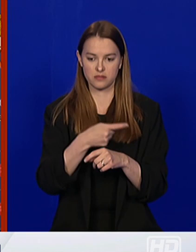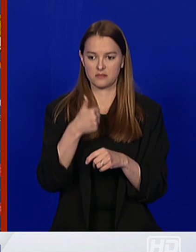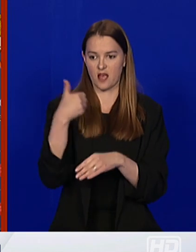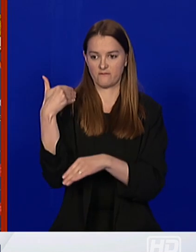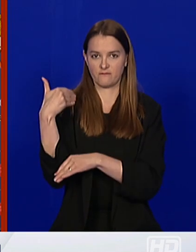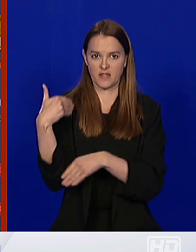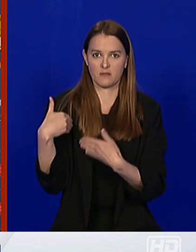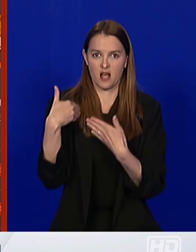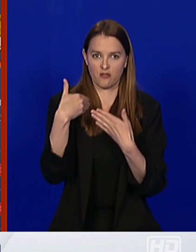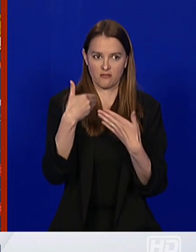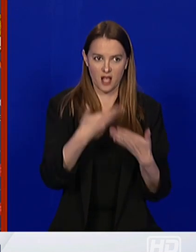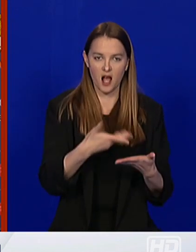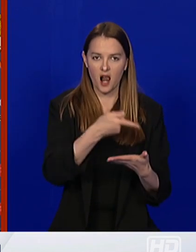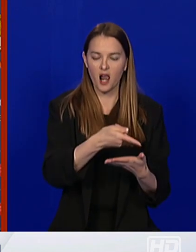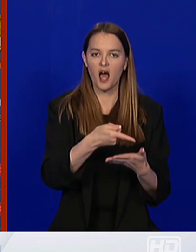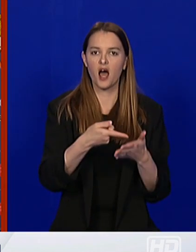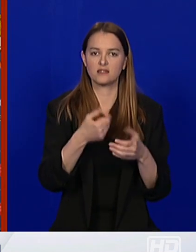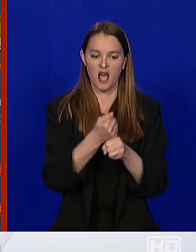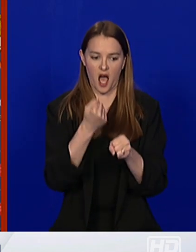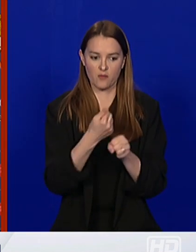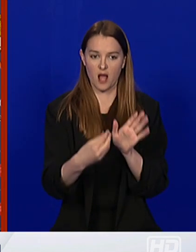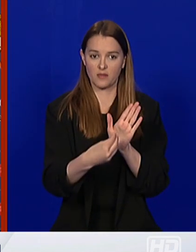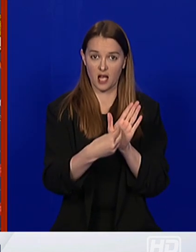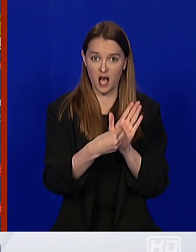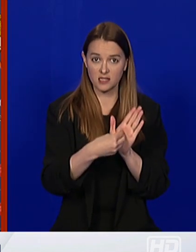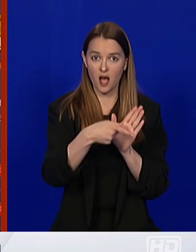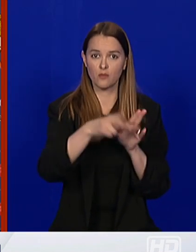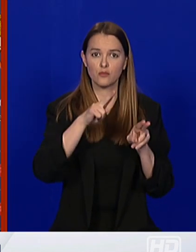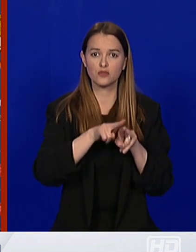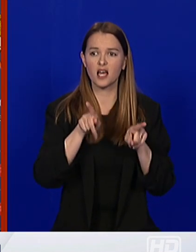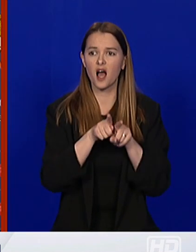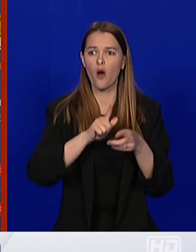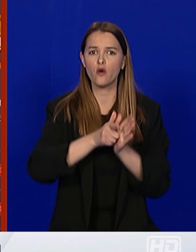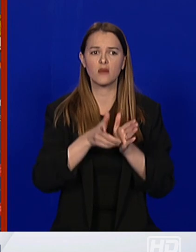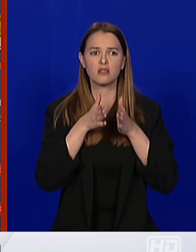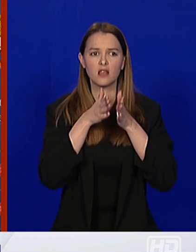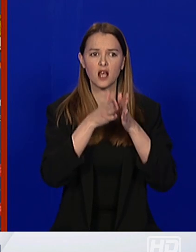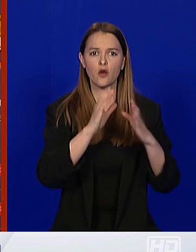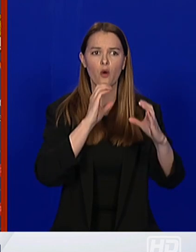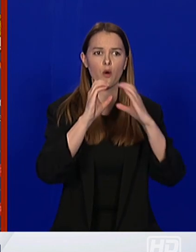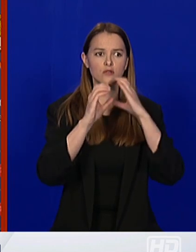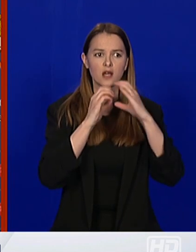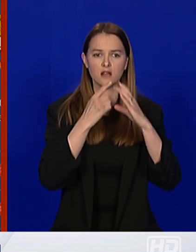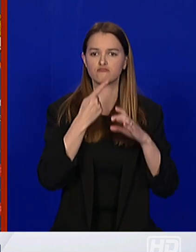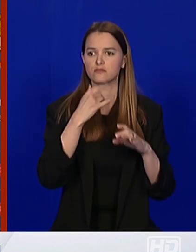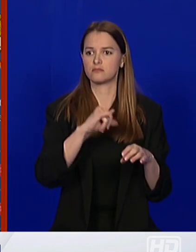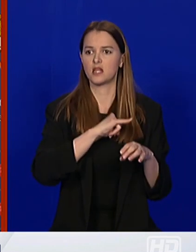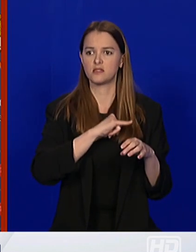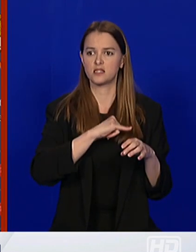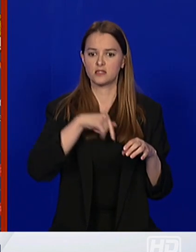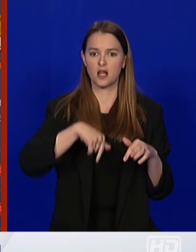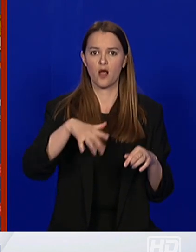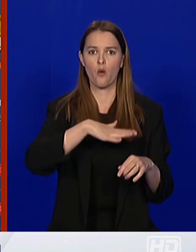ovu platformu koja će nam omogućiti direktnu komunikaciju sa svim zainteresiranim u Republici Hrvatskoj koji